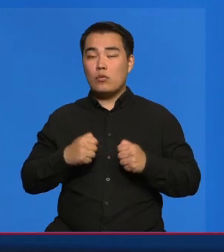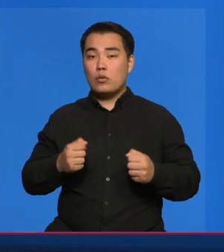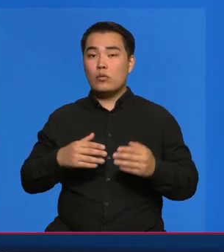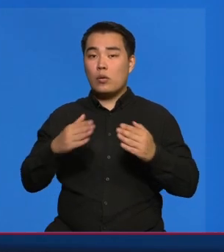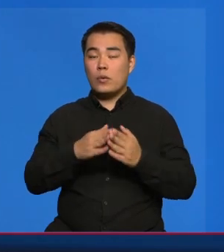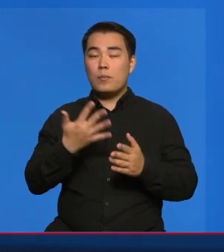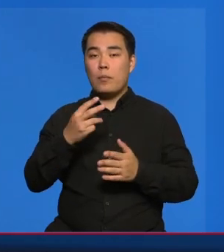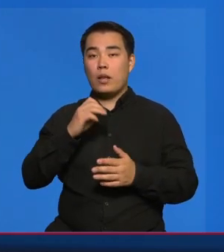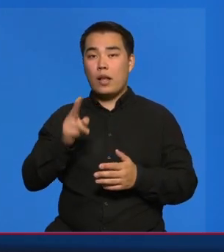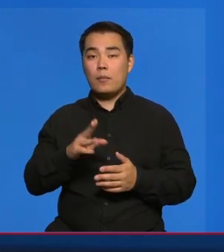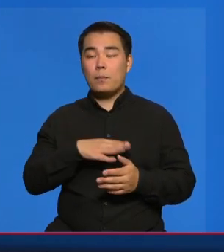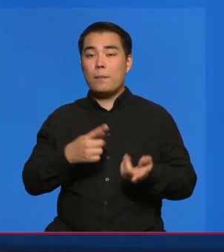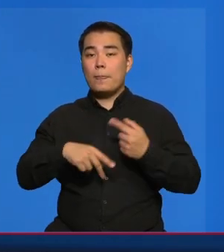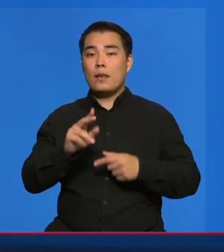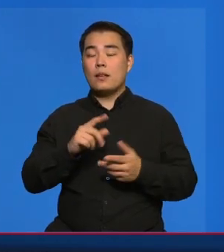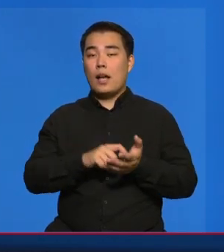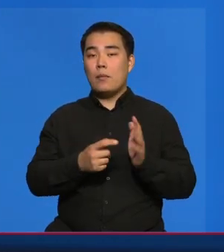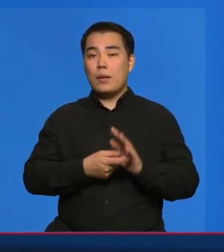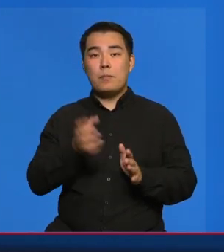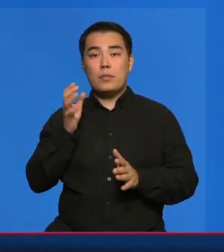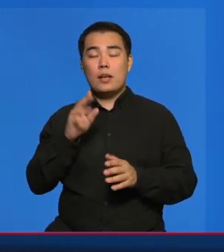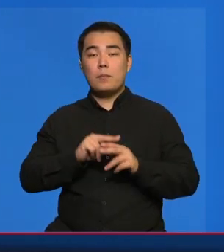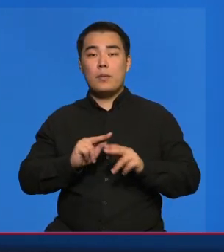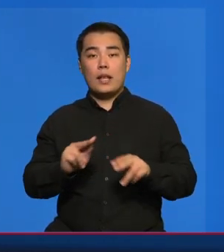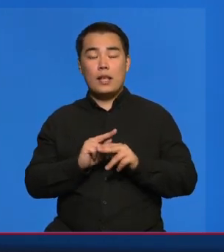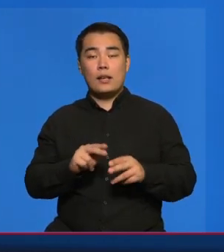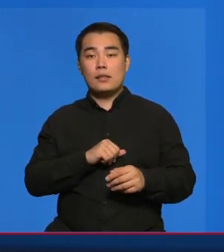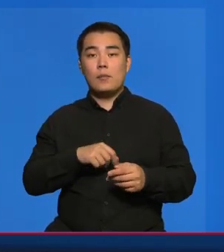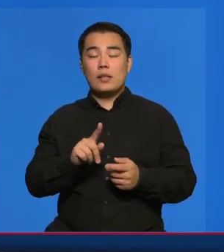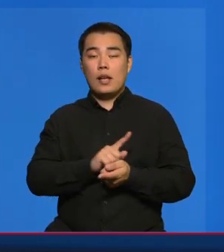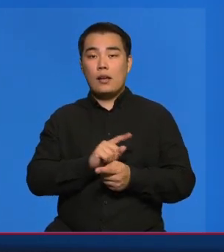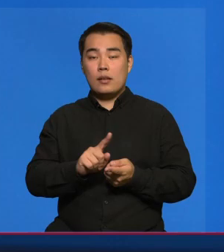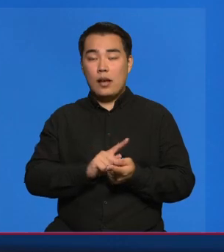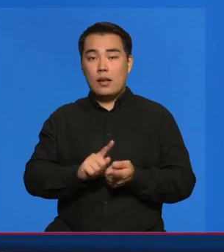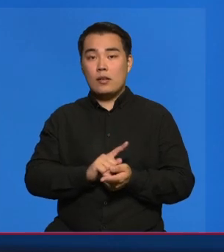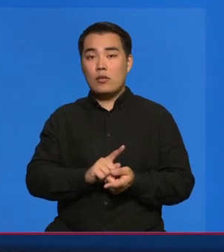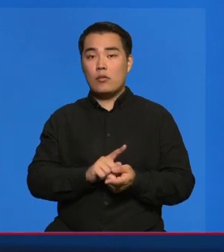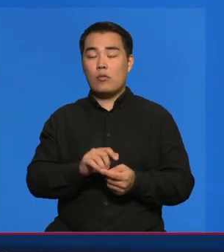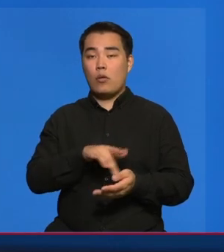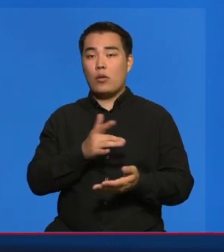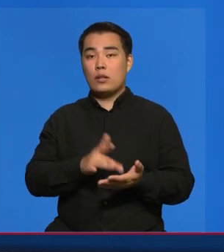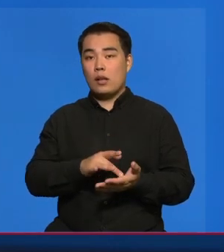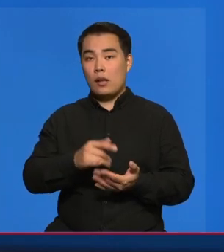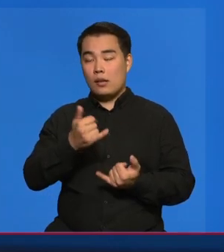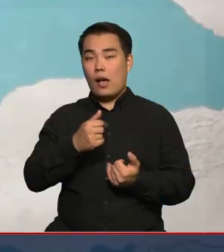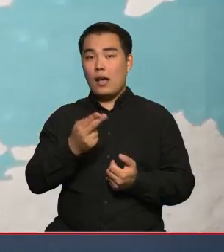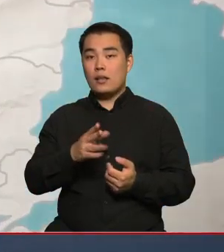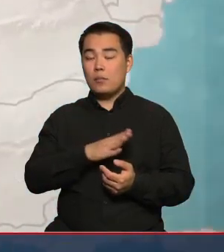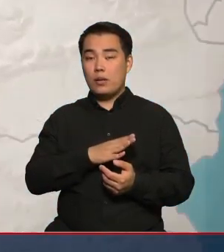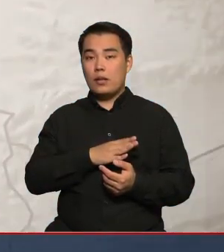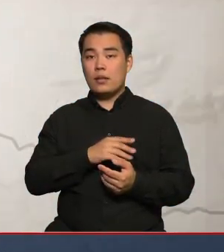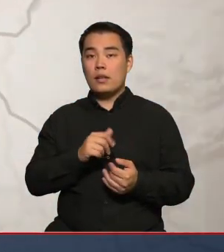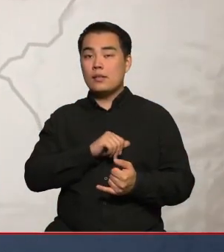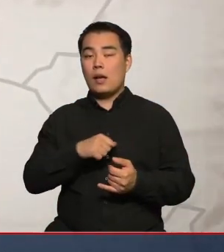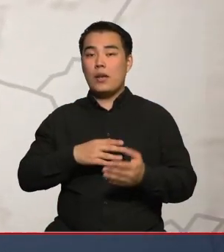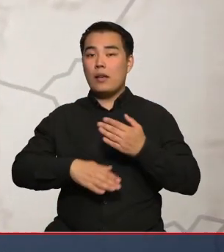тенге передано в КГУ кабинет психолога педагогической коррекции акимата города Астаны для детей с инвалидностью более